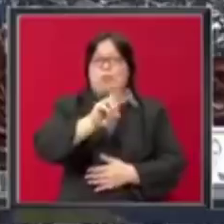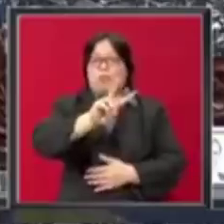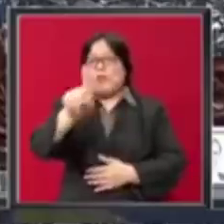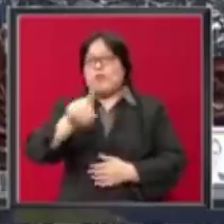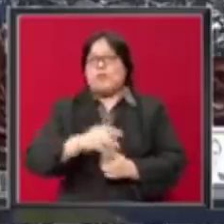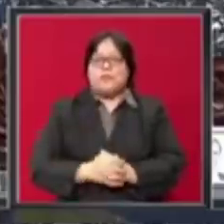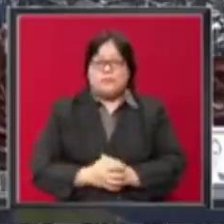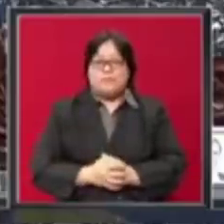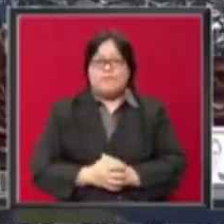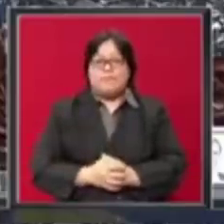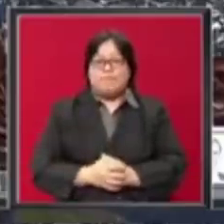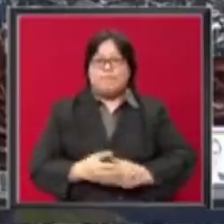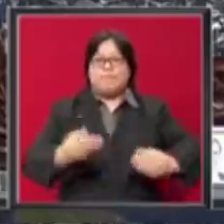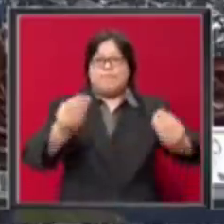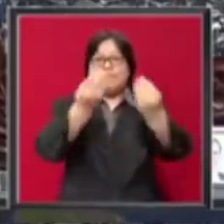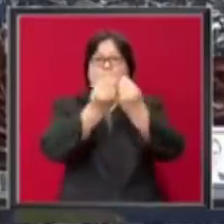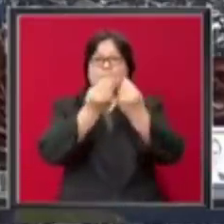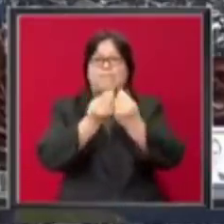kadar